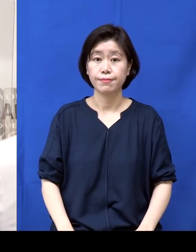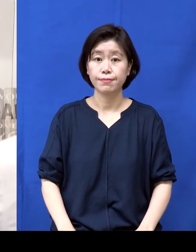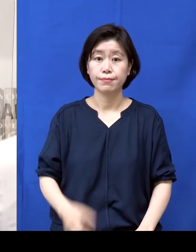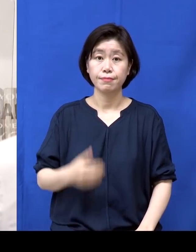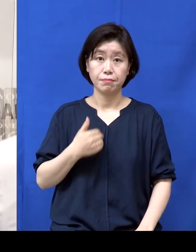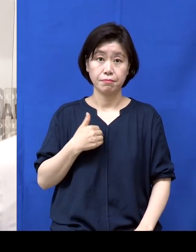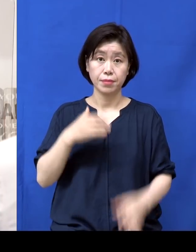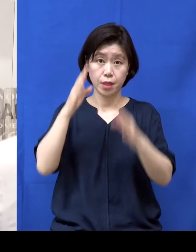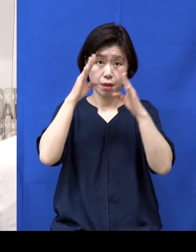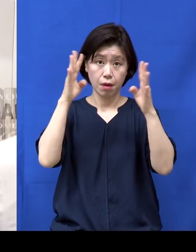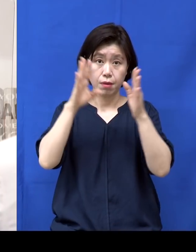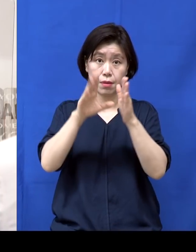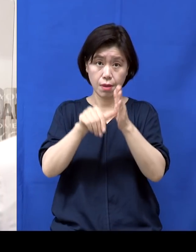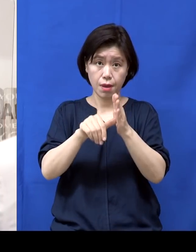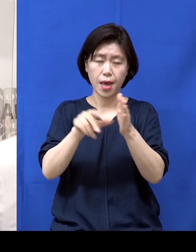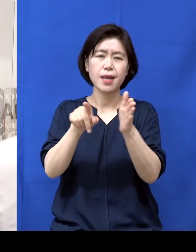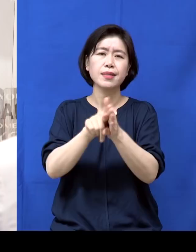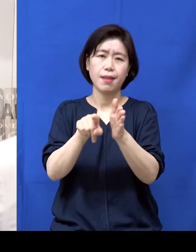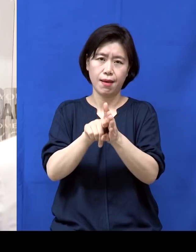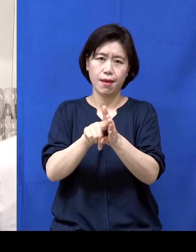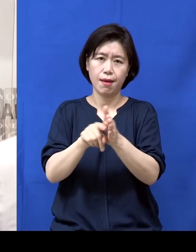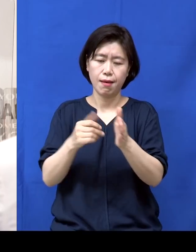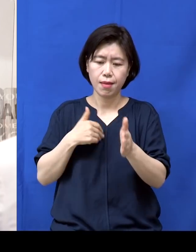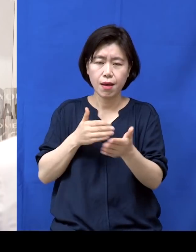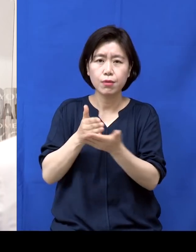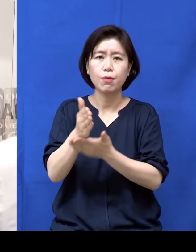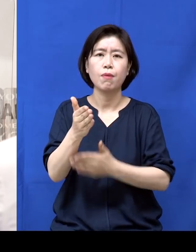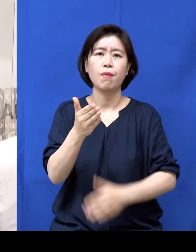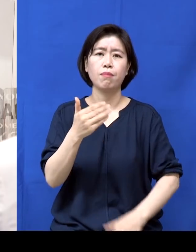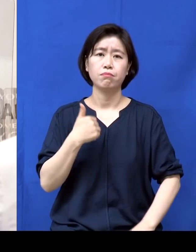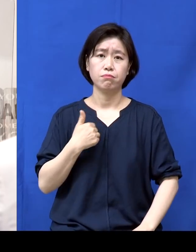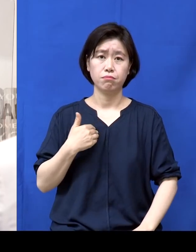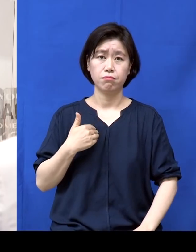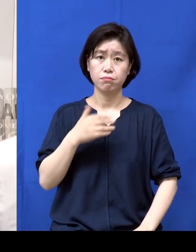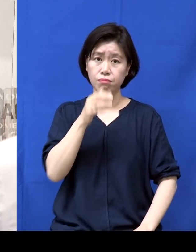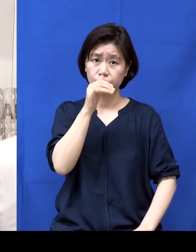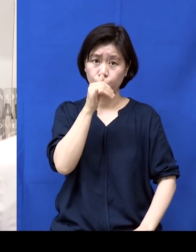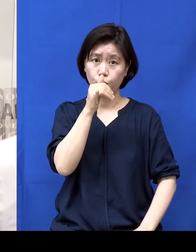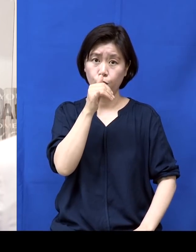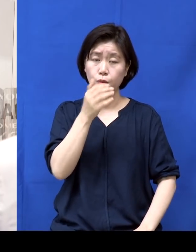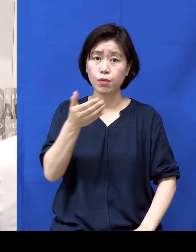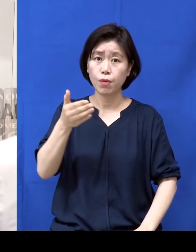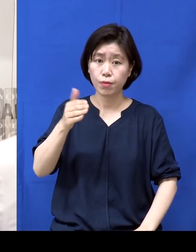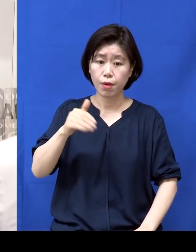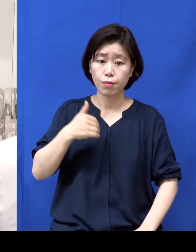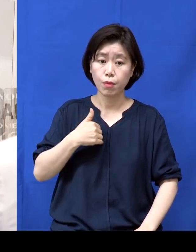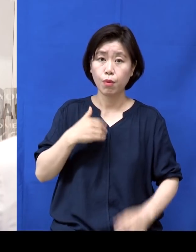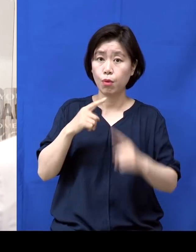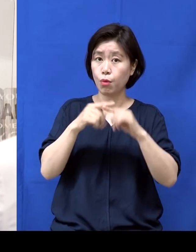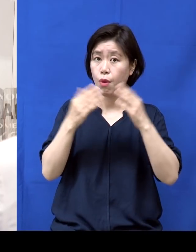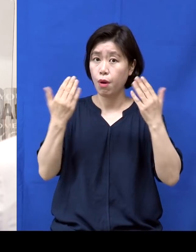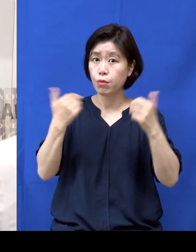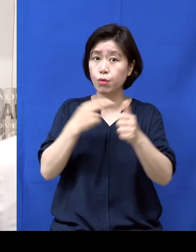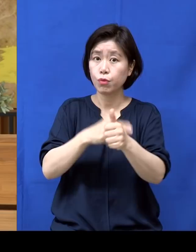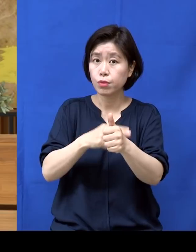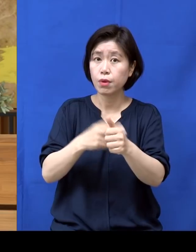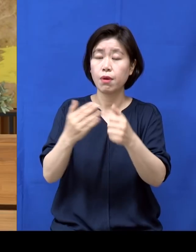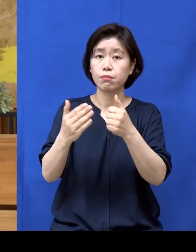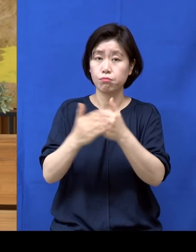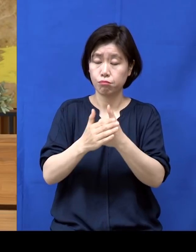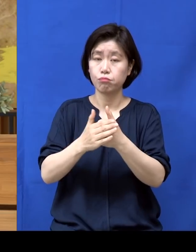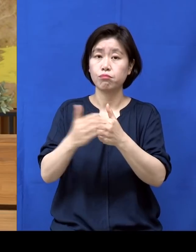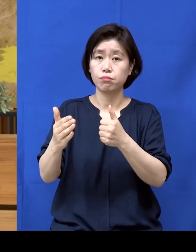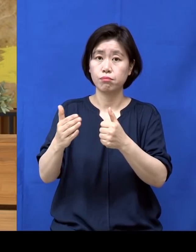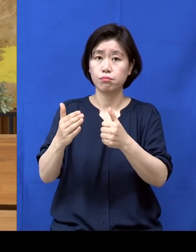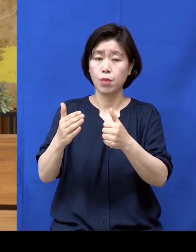때 신학을 전공하기도 했거든요. 그랬던 사람이 교사를 했으니까 사실은 할 게 많았을 수도